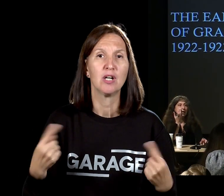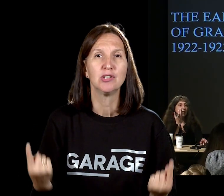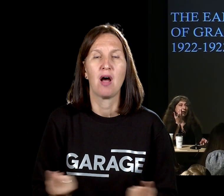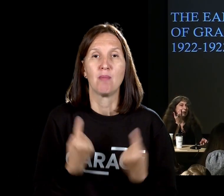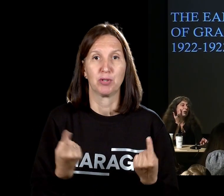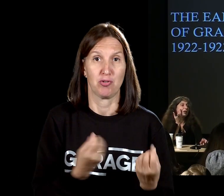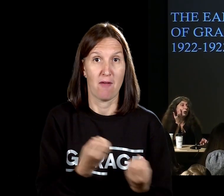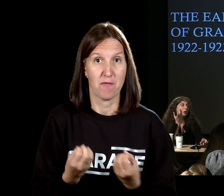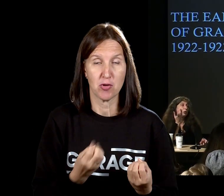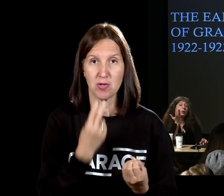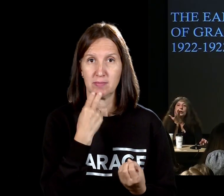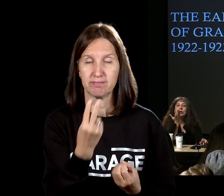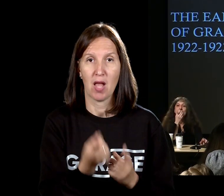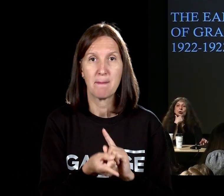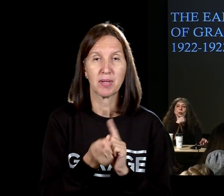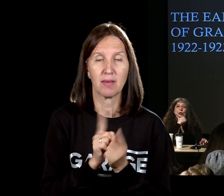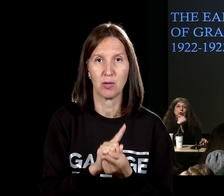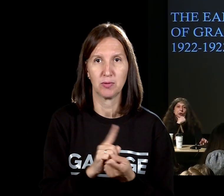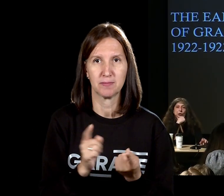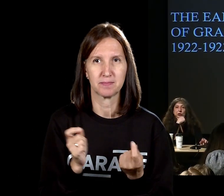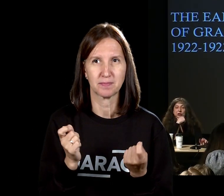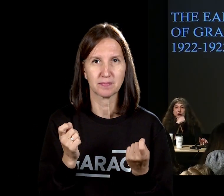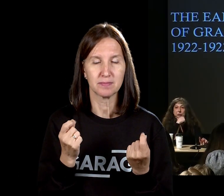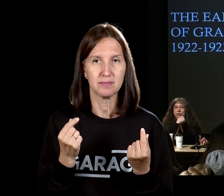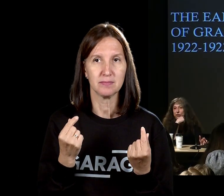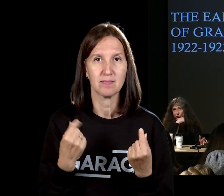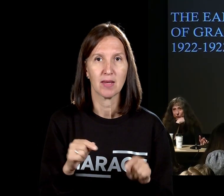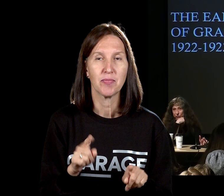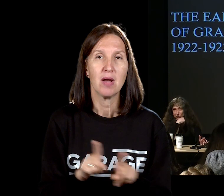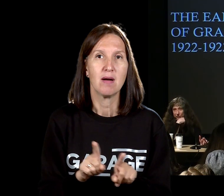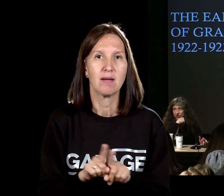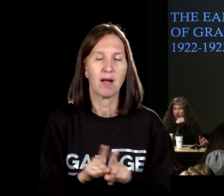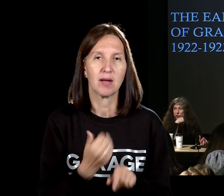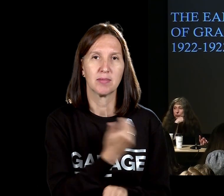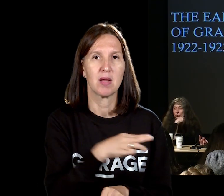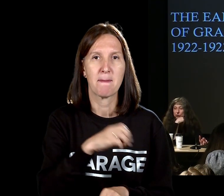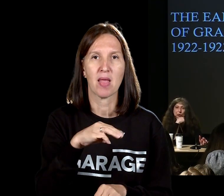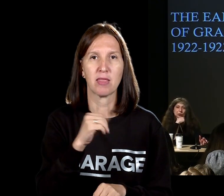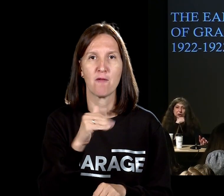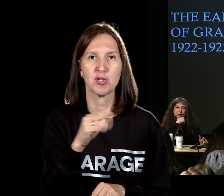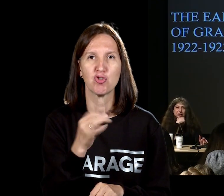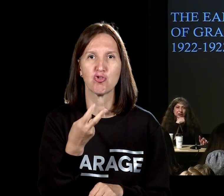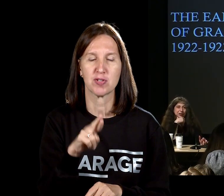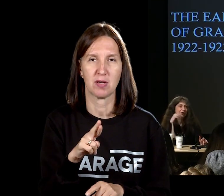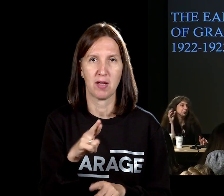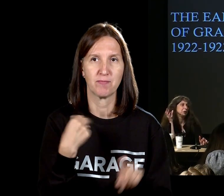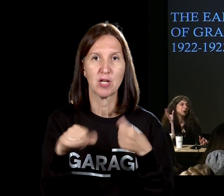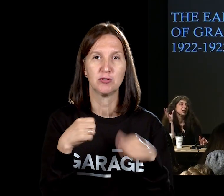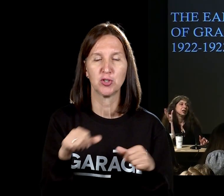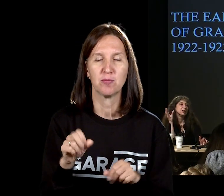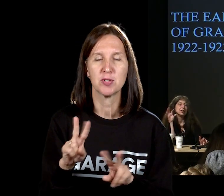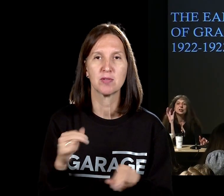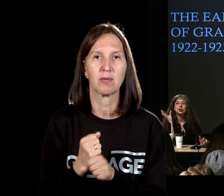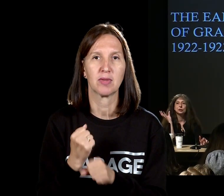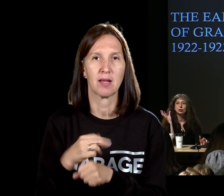вещи обретают ту магию. Да, это немножко похоже на то, что на метафизическую живопись, немножко похоже на то, что Моранди делал, где каждый